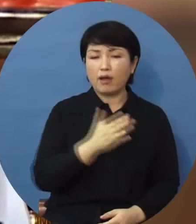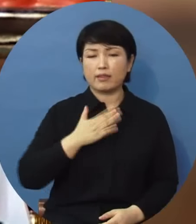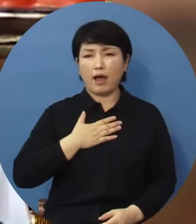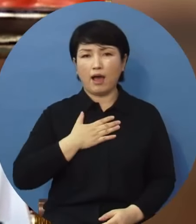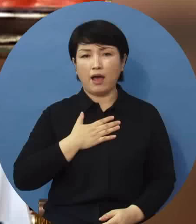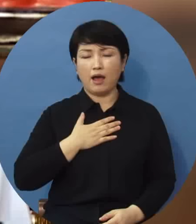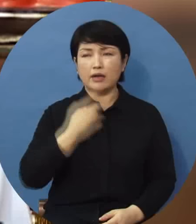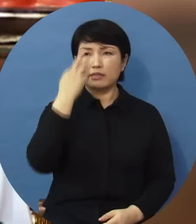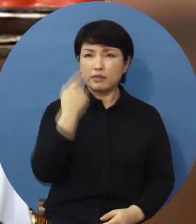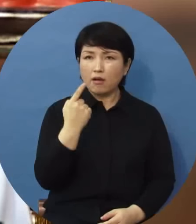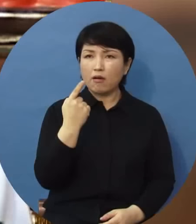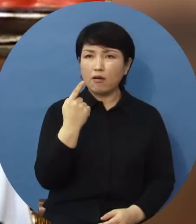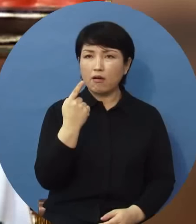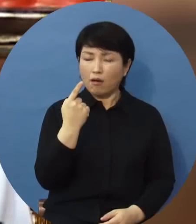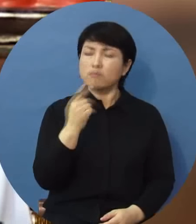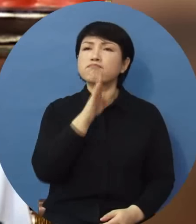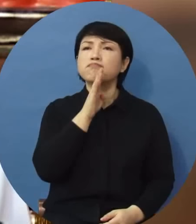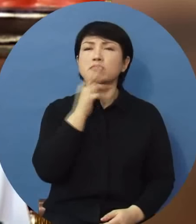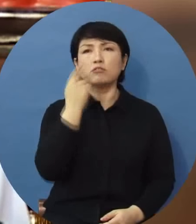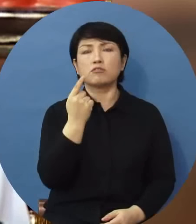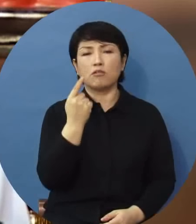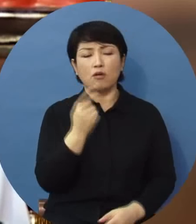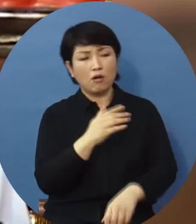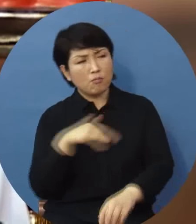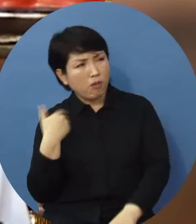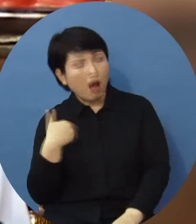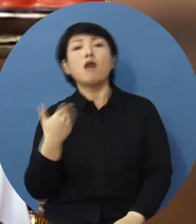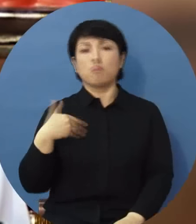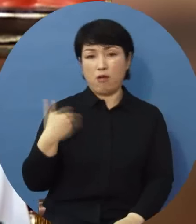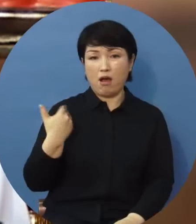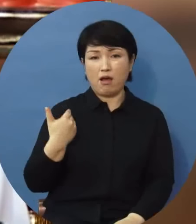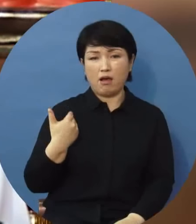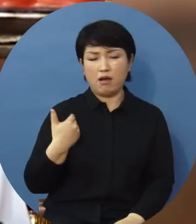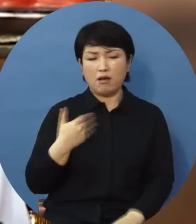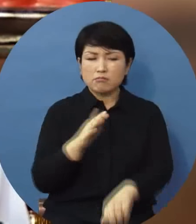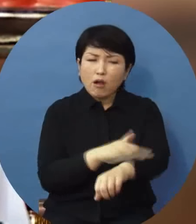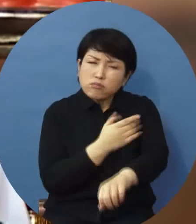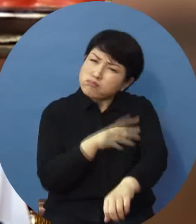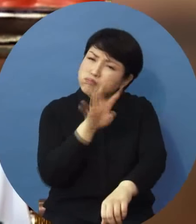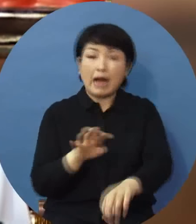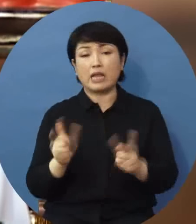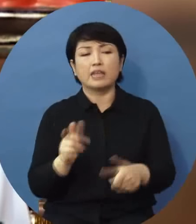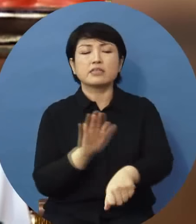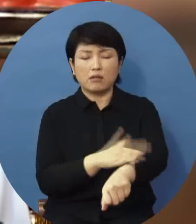자기가 틀렸을 때 틀린 줄 알고 모르면 모른 줄 알고 잘못을 했을 때는 뉘우칠 줄